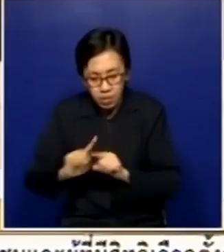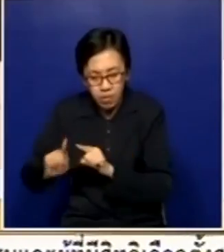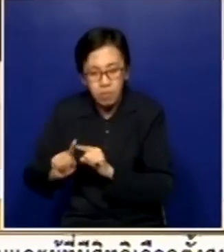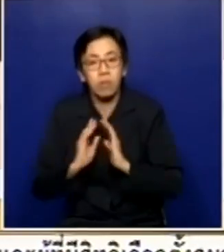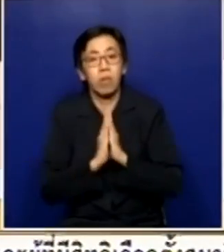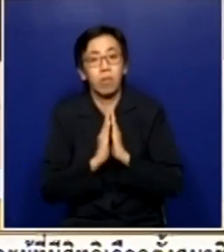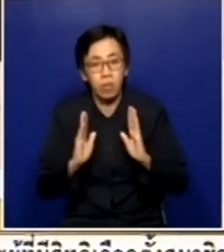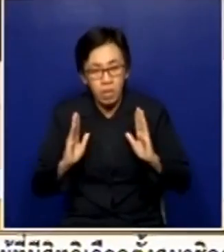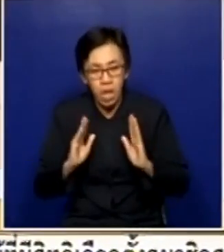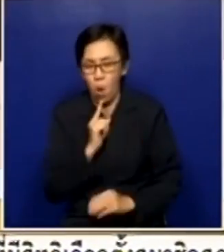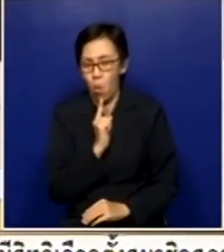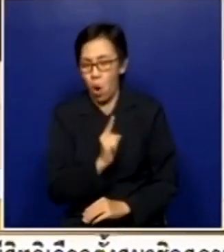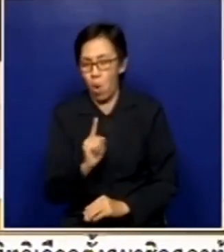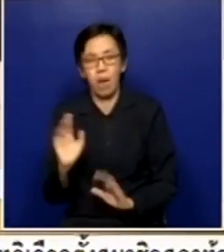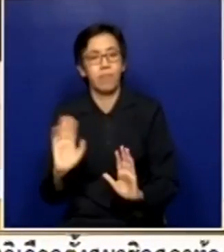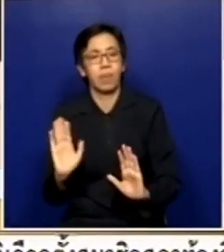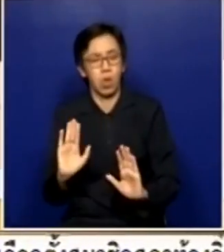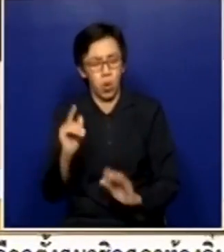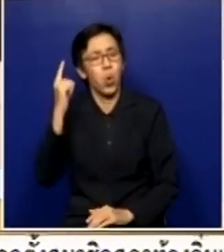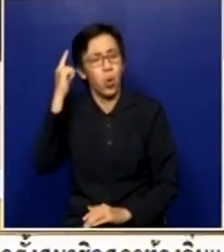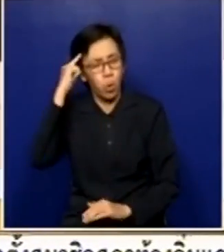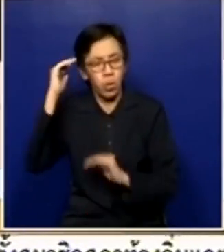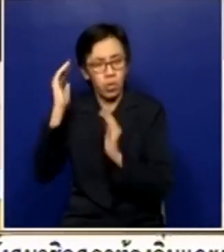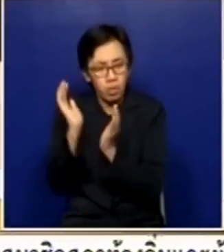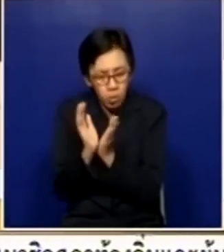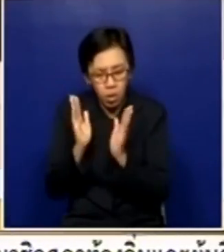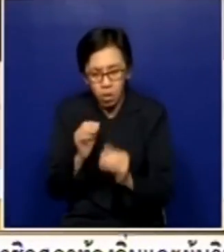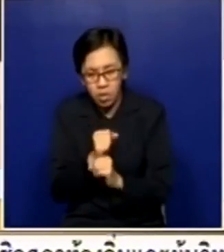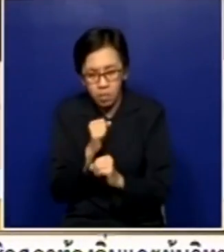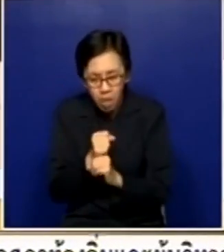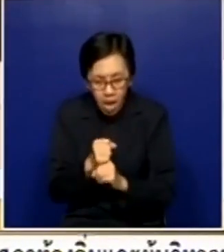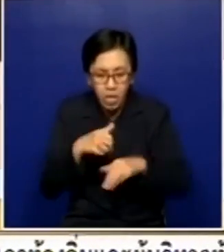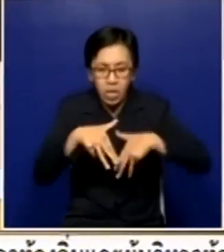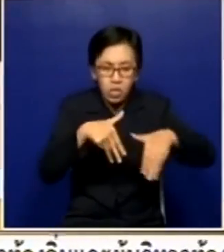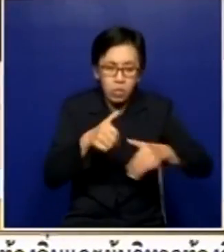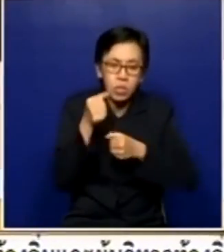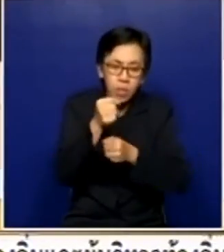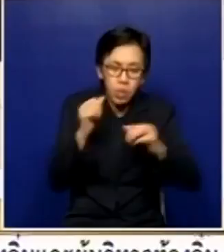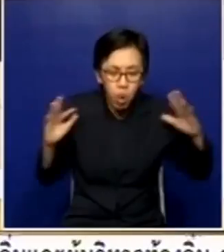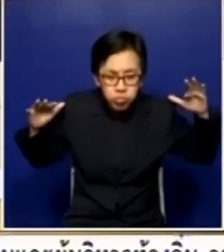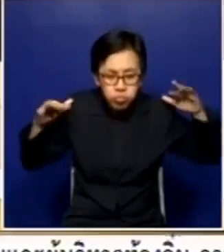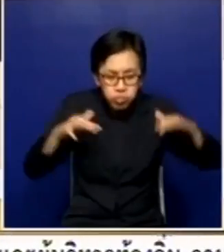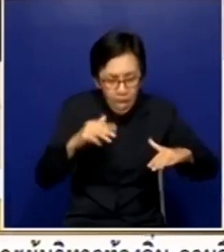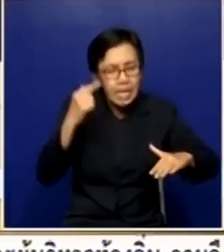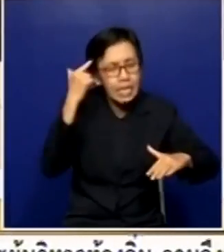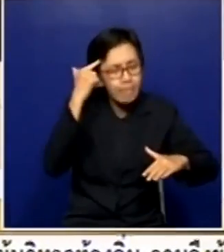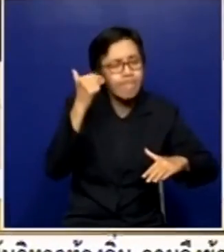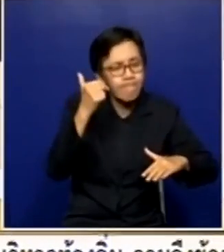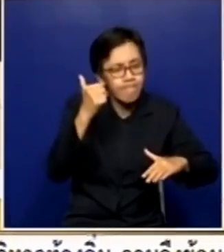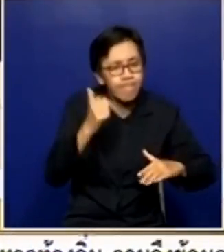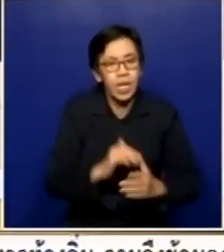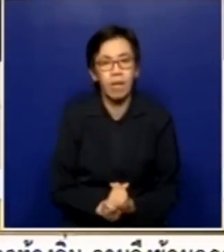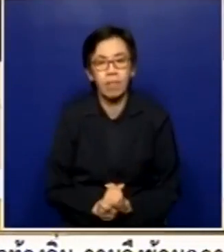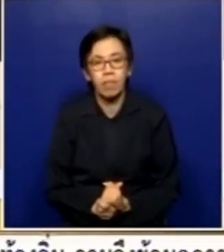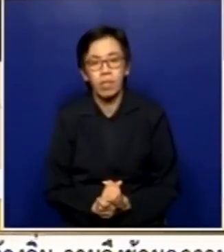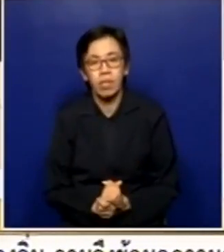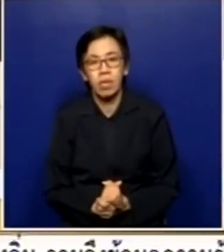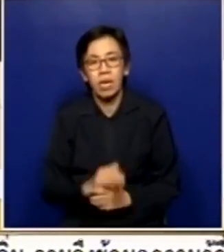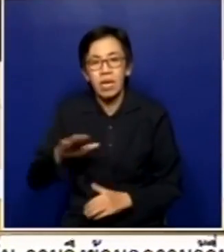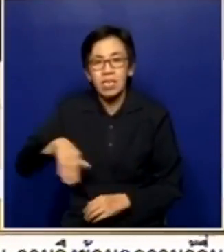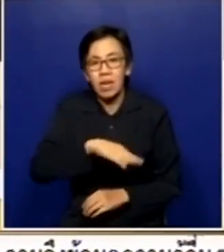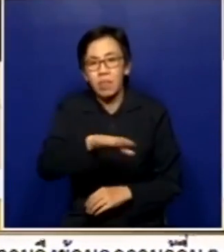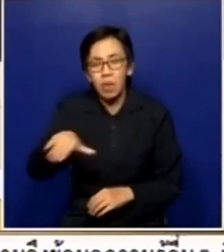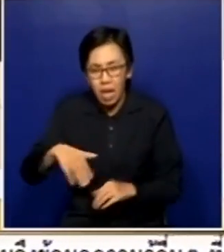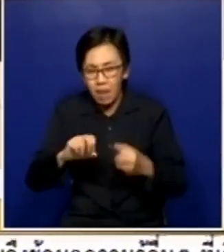ไปตำแหน่งใครทั้งสิ้นและรั้วเจ้าหน้าที่ทุกคนผู้มาชุมนุมผมเชื่อส่วนใหญ่เขาก็หวังดีครับแต่ผมที่สุดใหญ่ก็ไม่ใช่